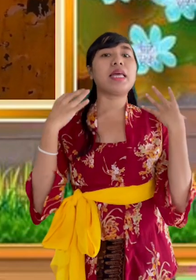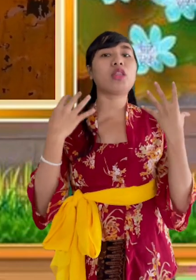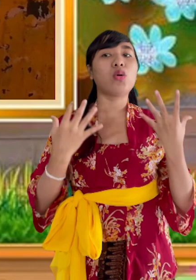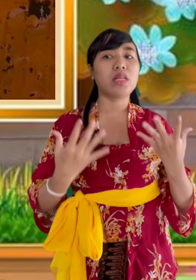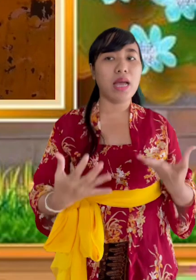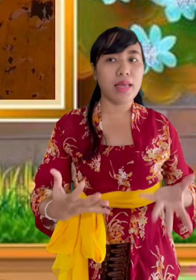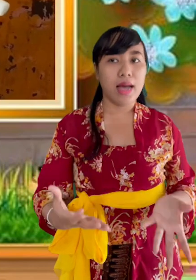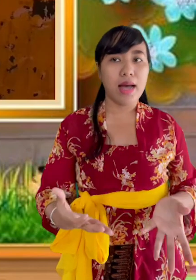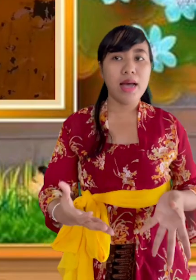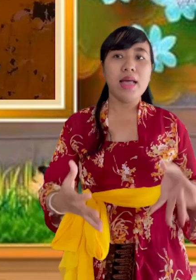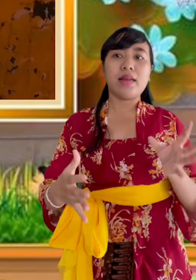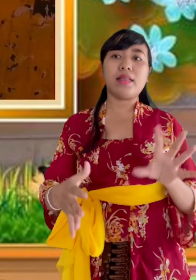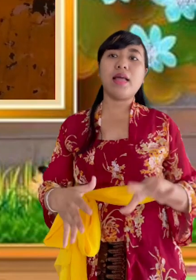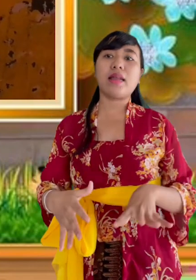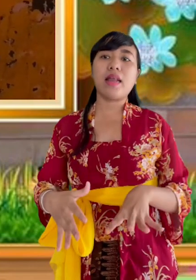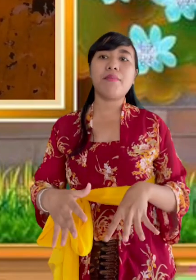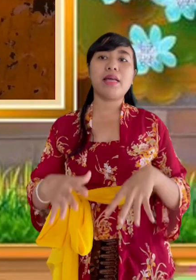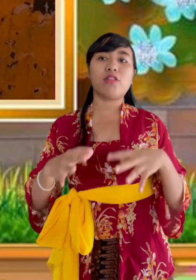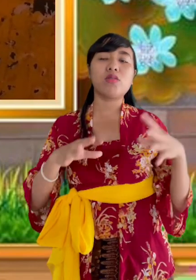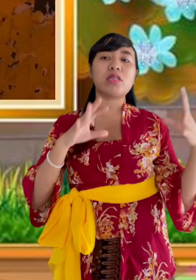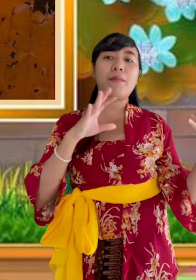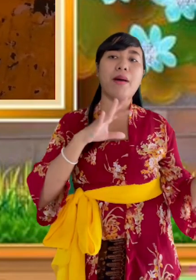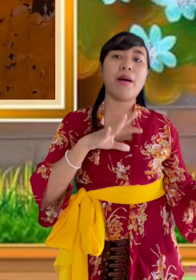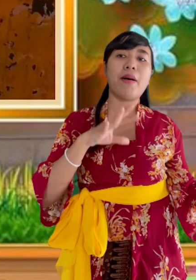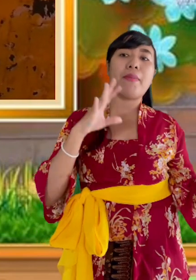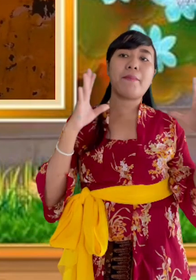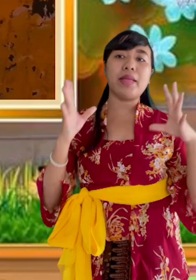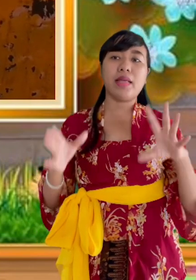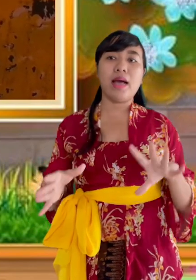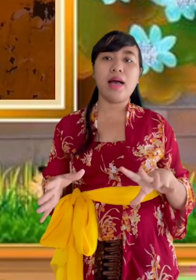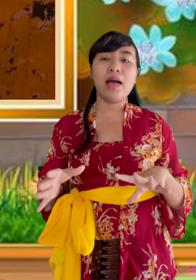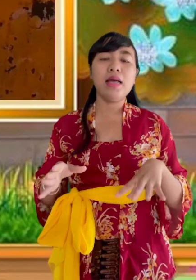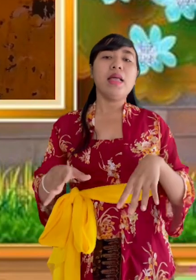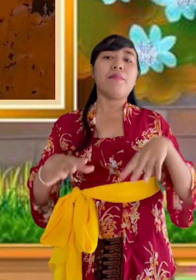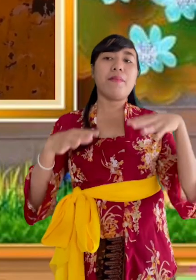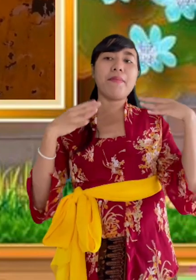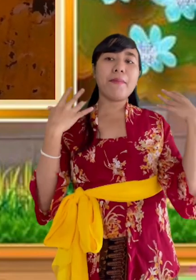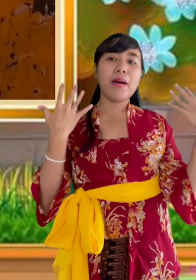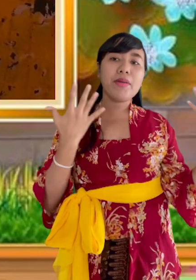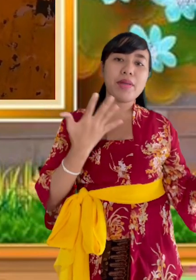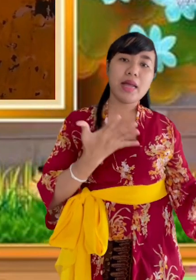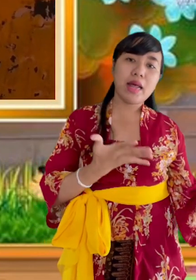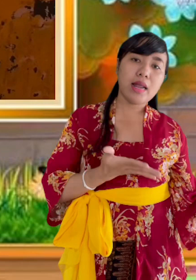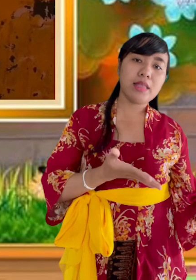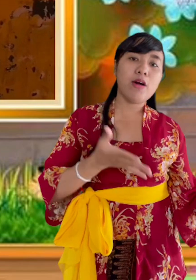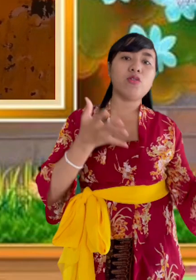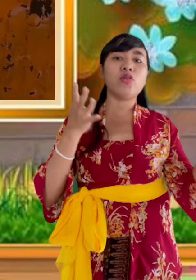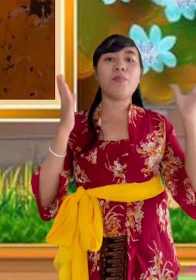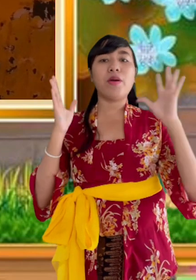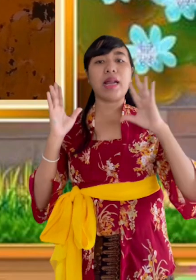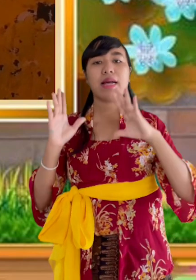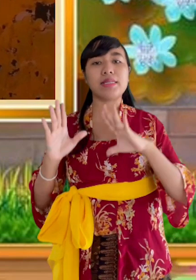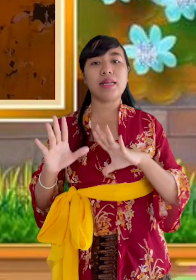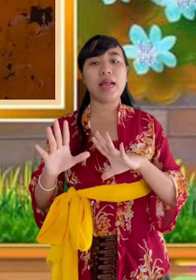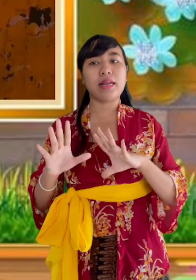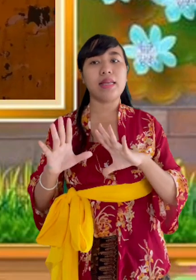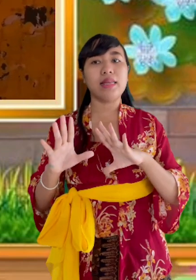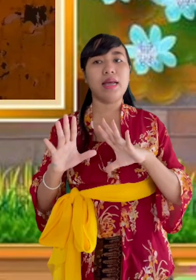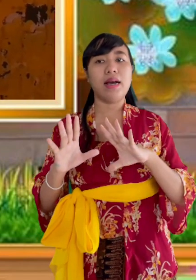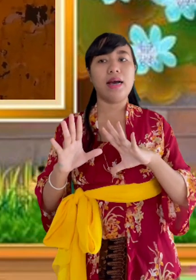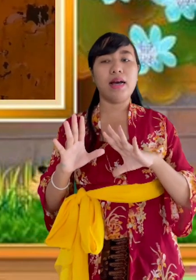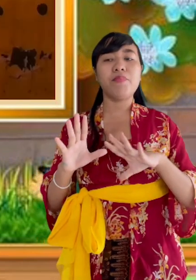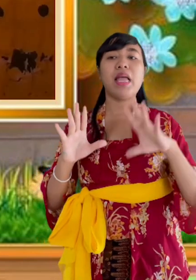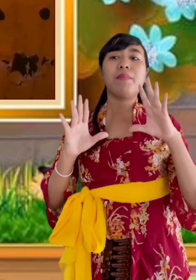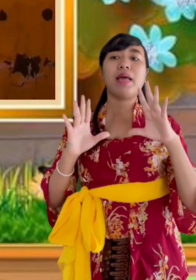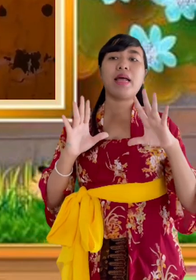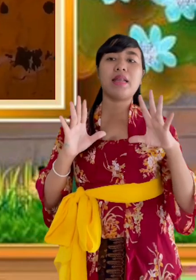yang menghitungnya ya. Nanti anak-anak menghitung sama mama papanya. Mama papa bimbing anak-anaknya untuk pengurangan sederhana ini